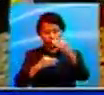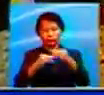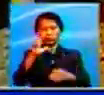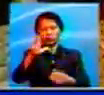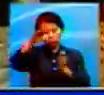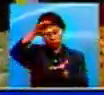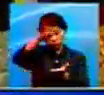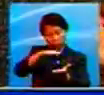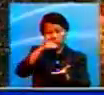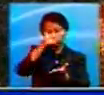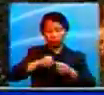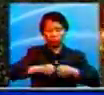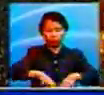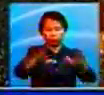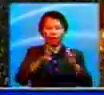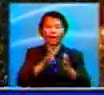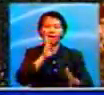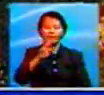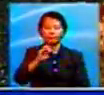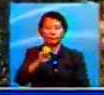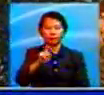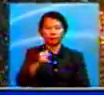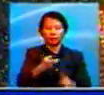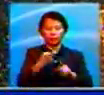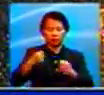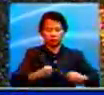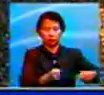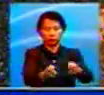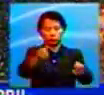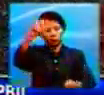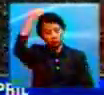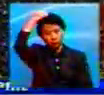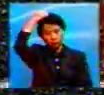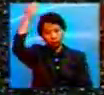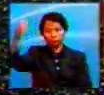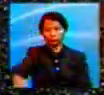dikurangkan kerana pengurangan pelepasan air mentah dari empangan Sungai Selangor.